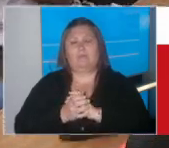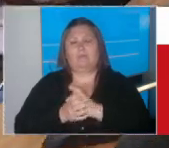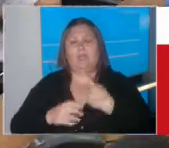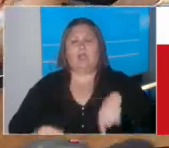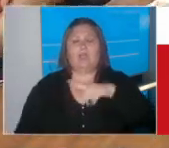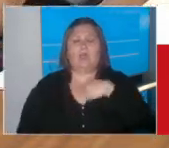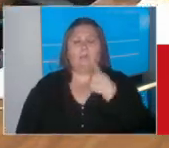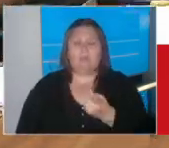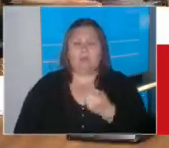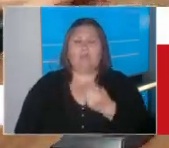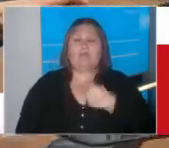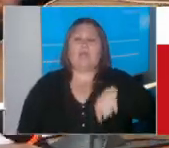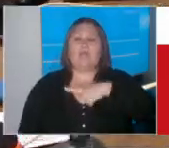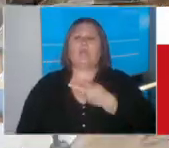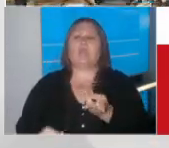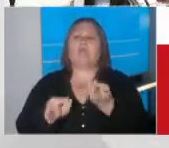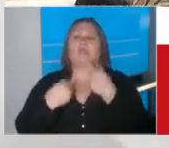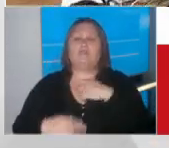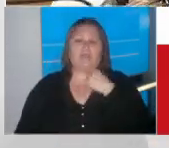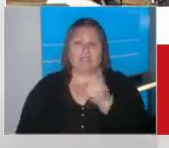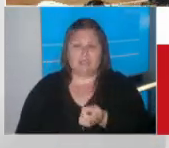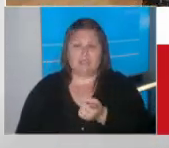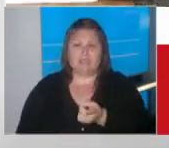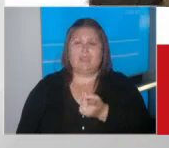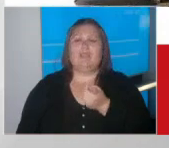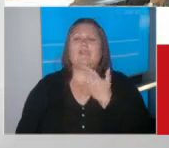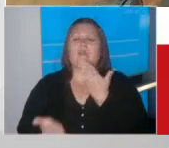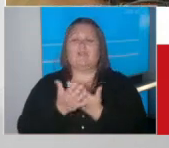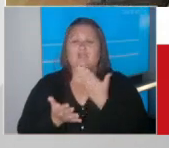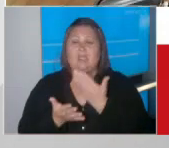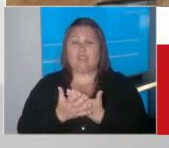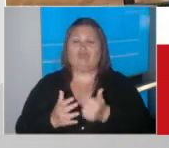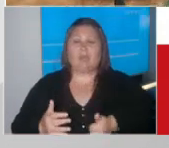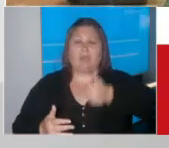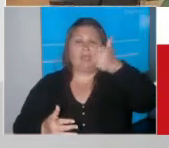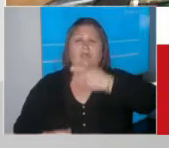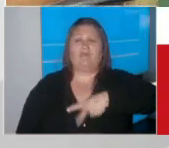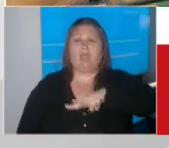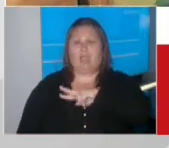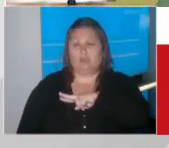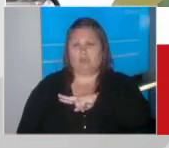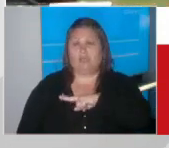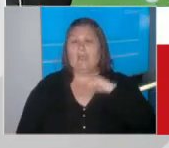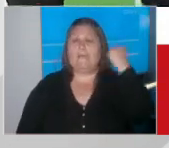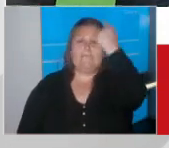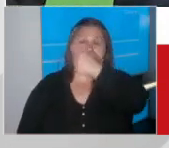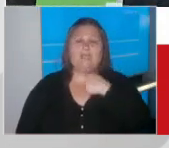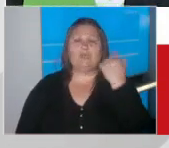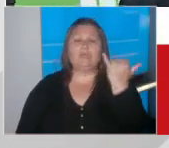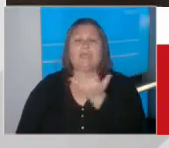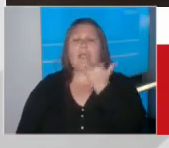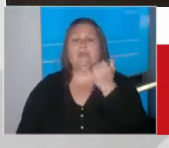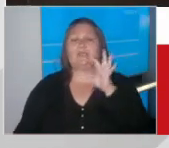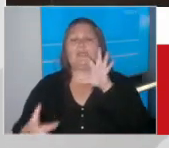אנחנו אמרנו ואנחנו נחזור ונאמר, וזו עמדה ראויה של מנהיגות ואחריות. פנינו תמיד